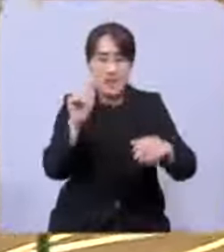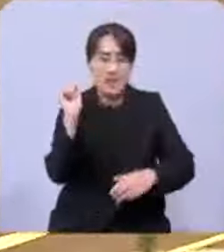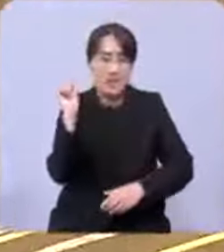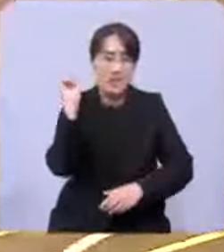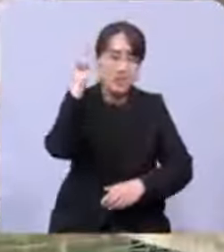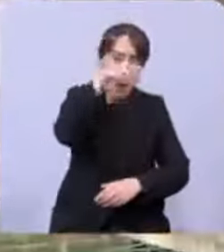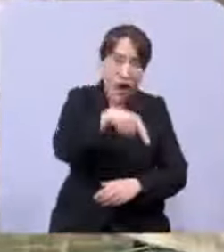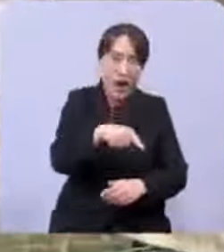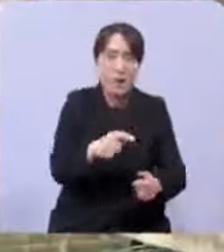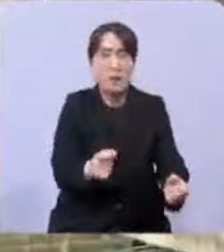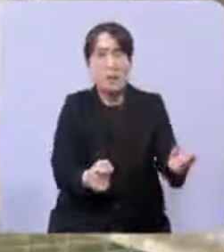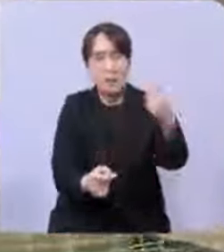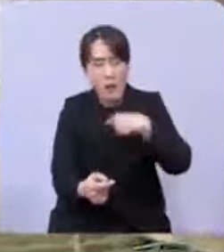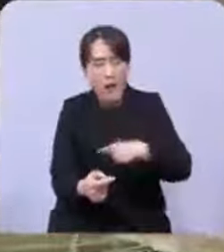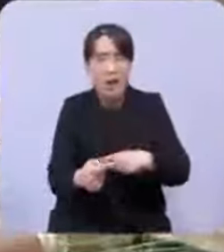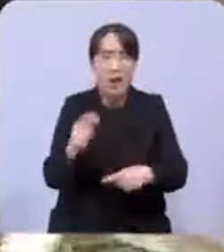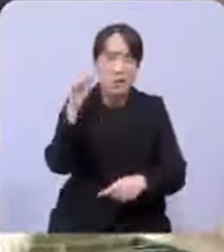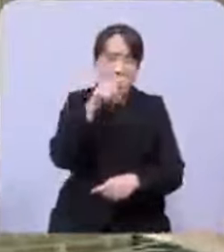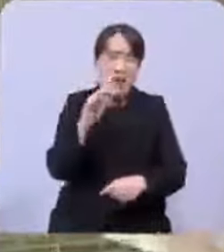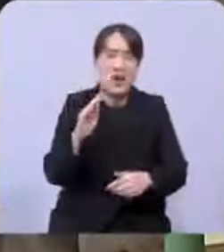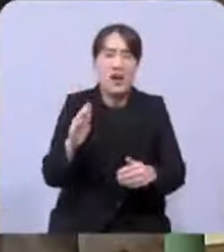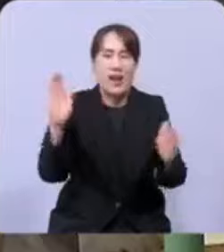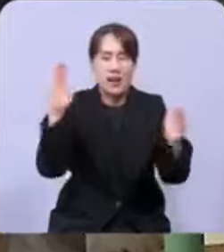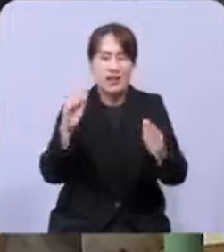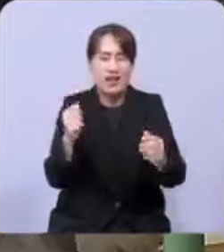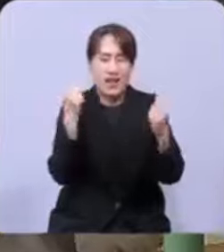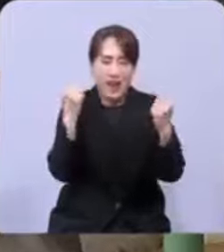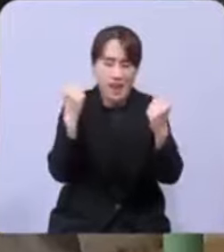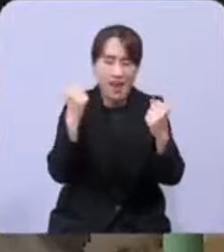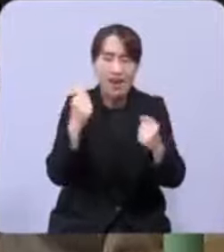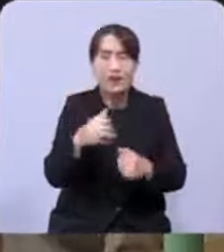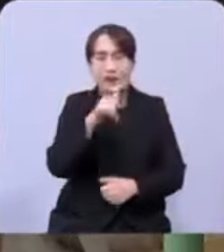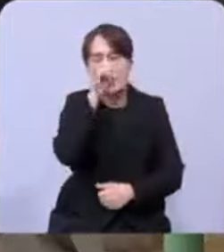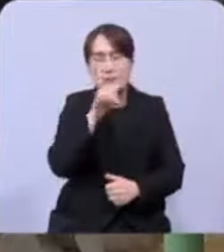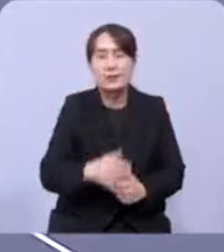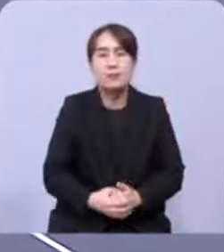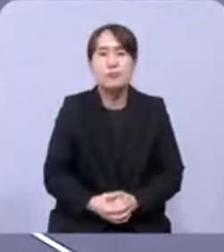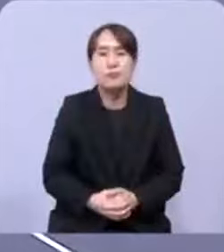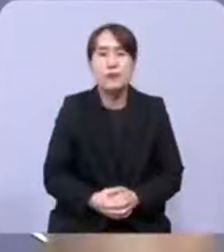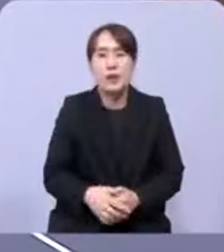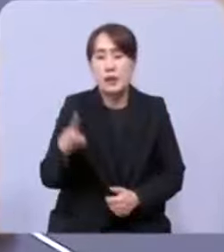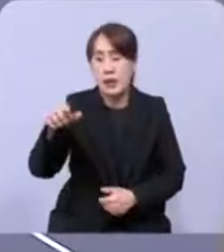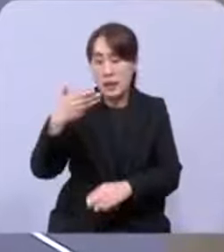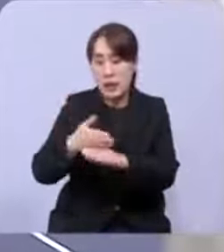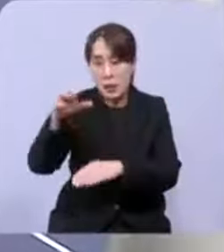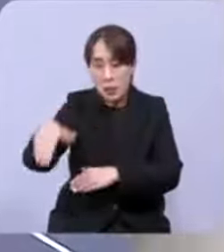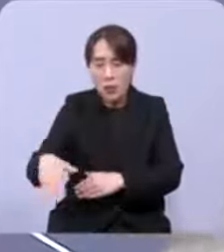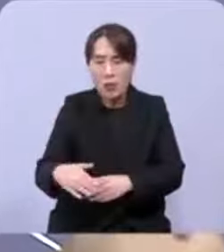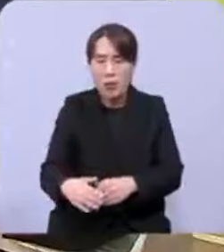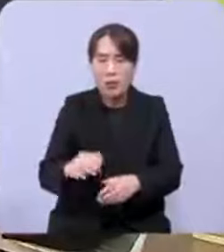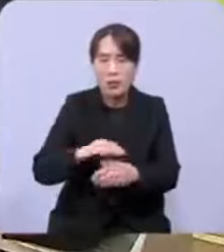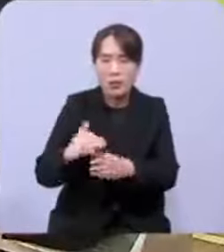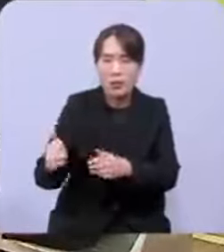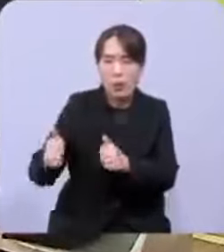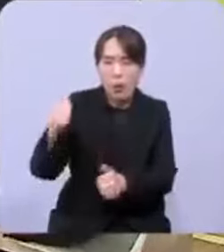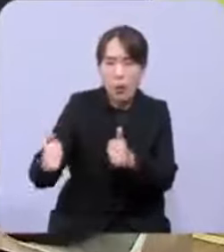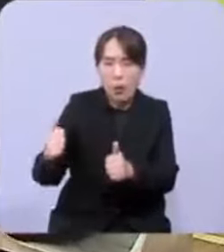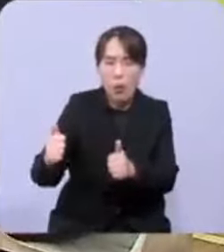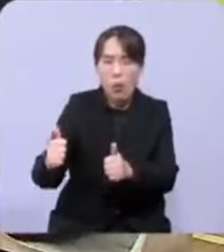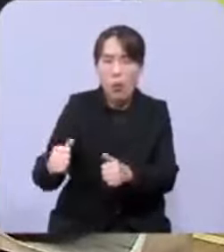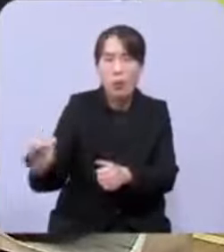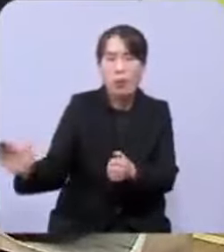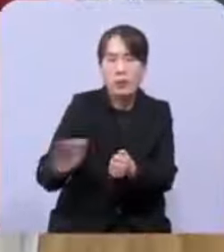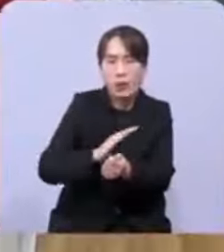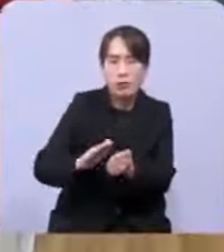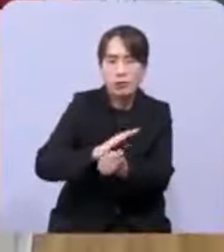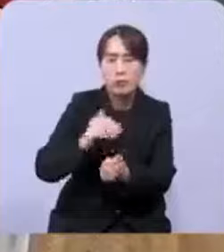때마다 학생들의 함성이 체육관을 가득 채웁니다 한쪽에서는 손에 땀을 쥐게 하는 막상막하의